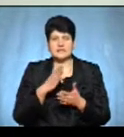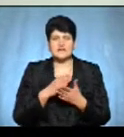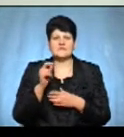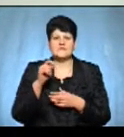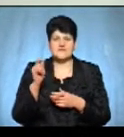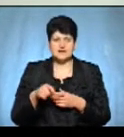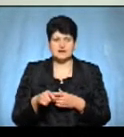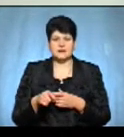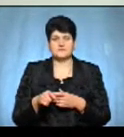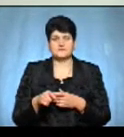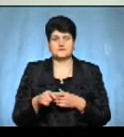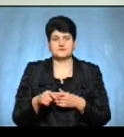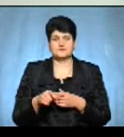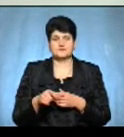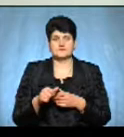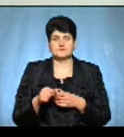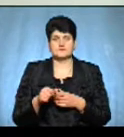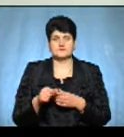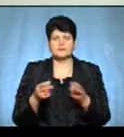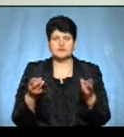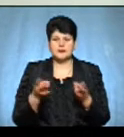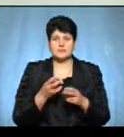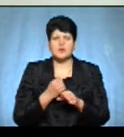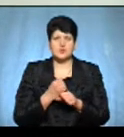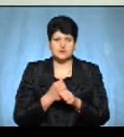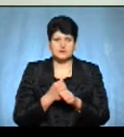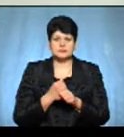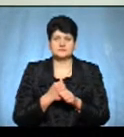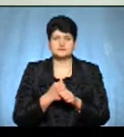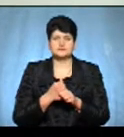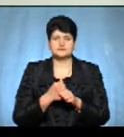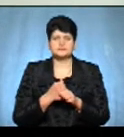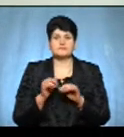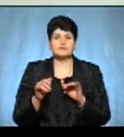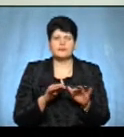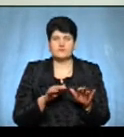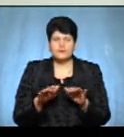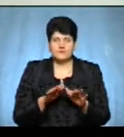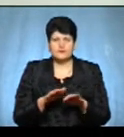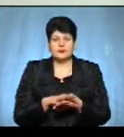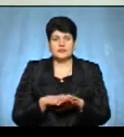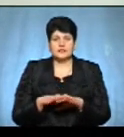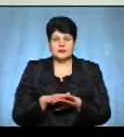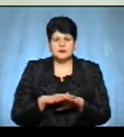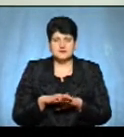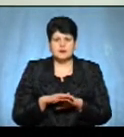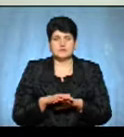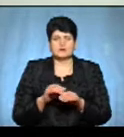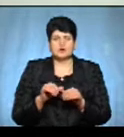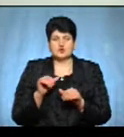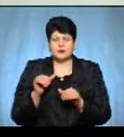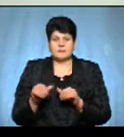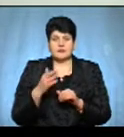війна, то варто, скажімо так, робити певні дії і населення, і, наприклад,